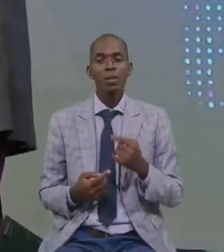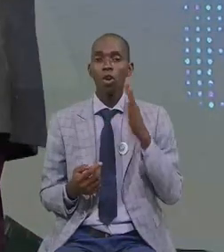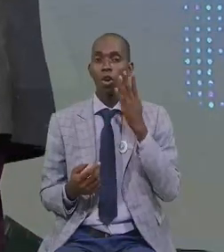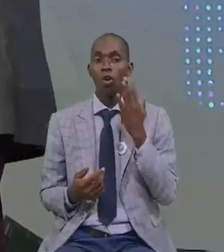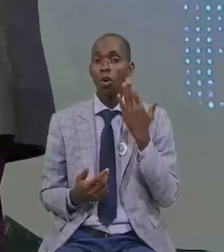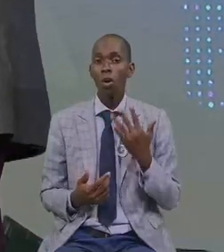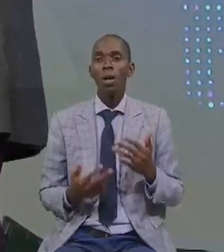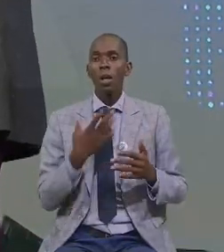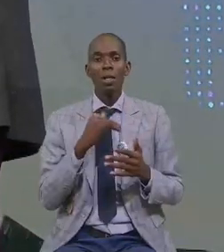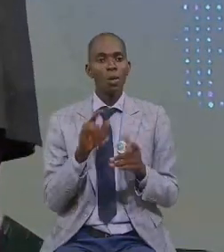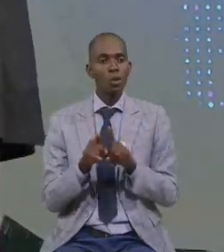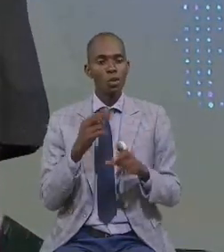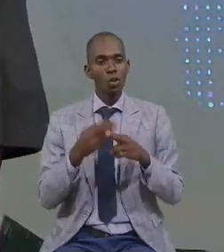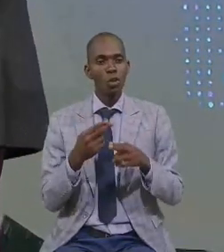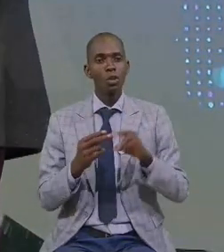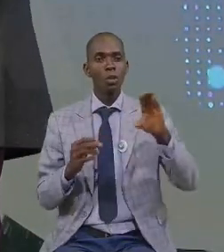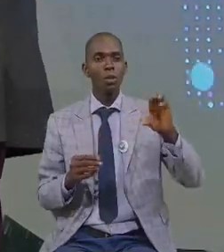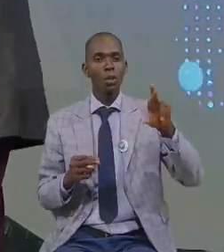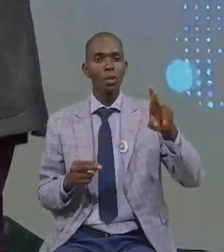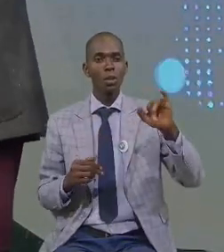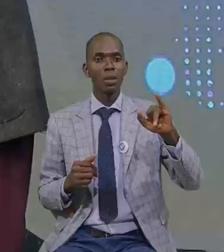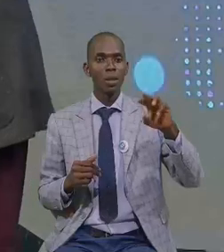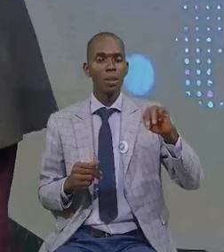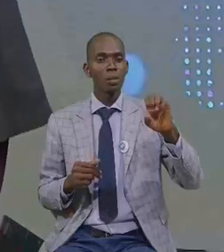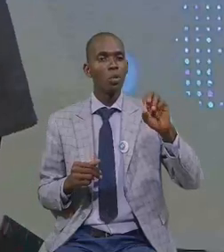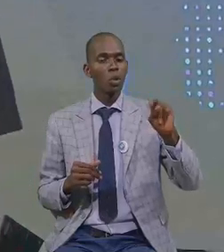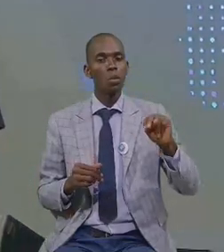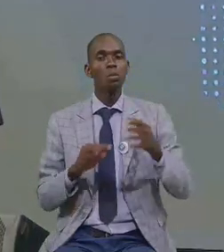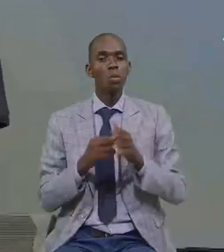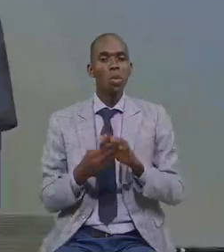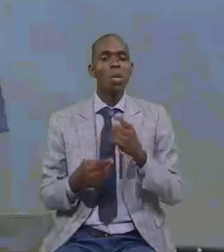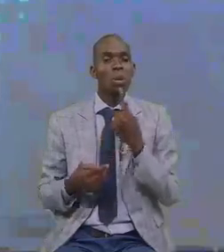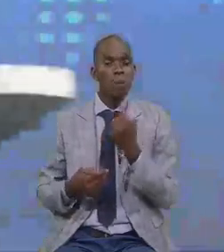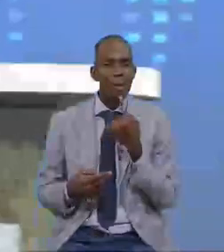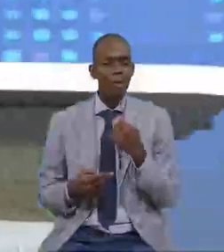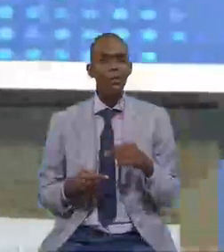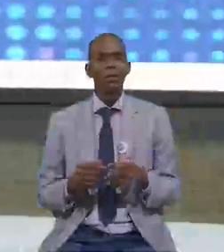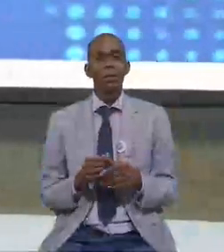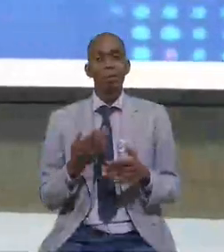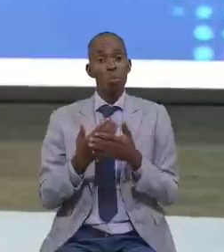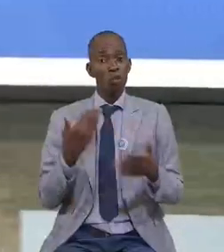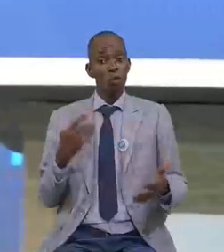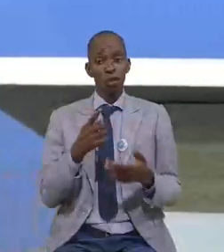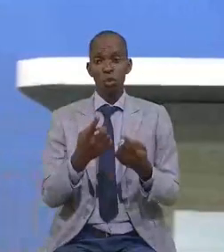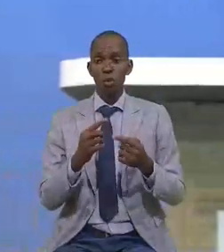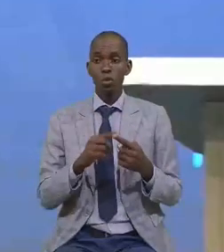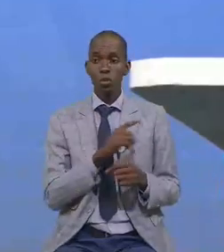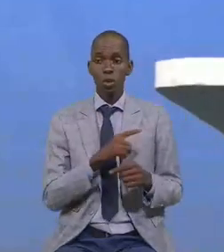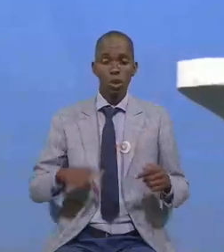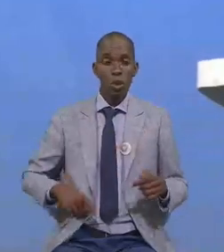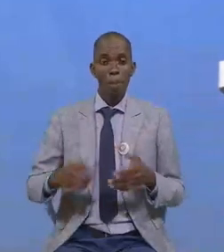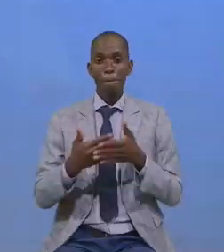Il a parlé de cramoisi, c'est-à-dire rouge. Il a parlé aussi de pourpre. avant de venir au